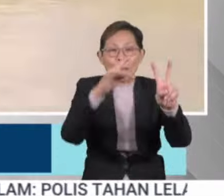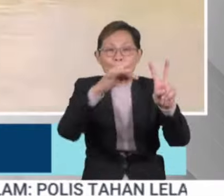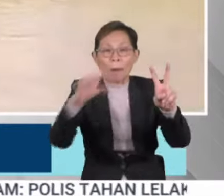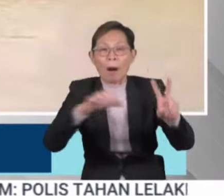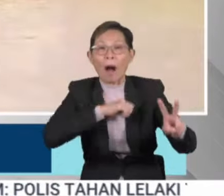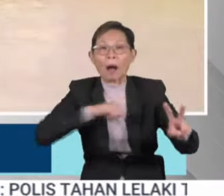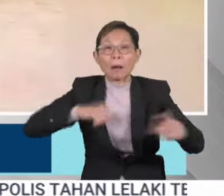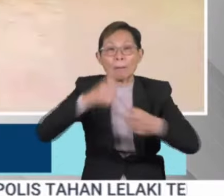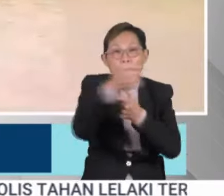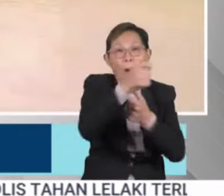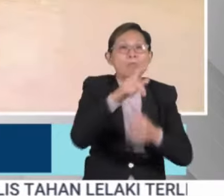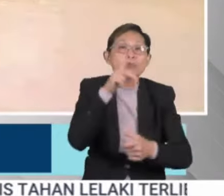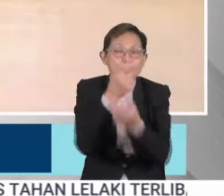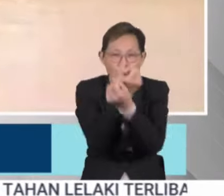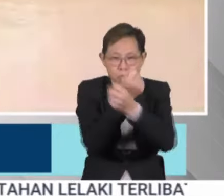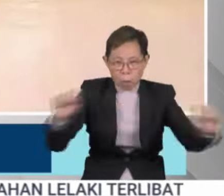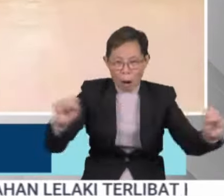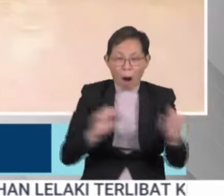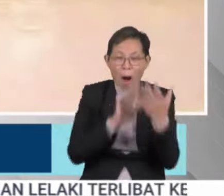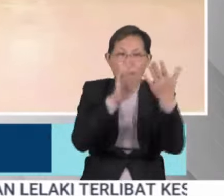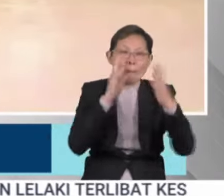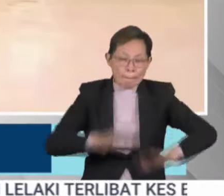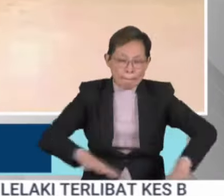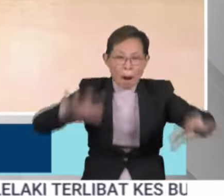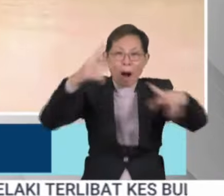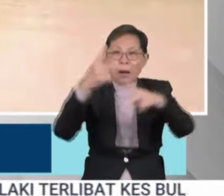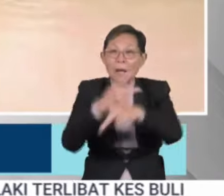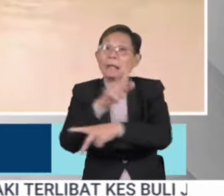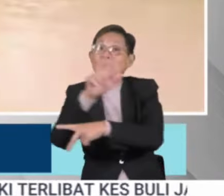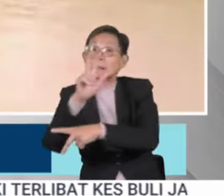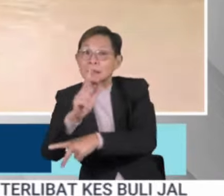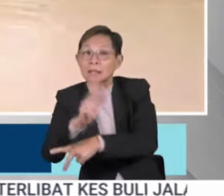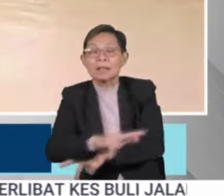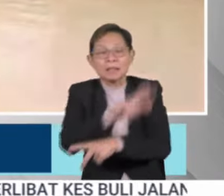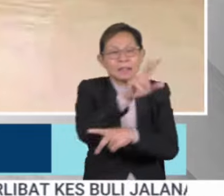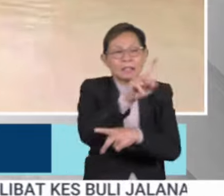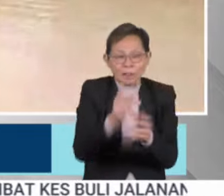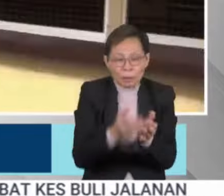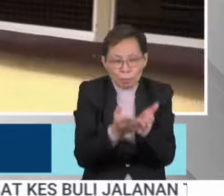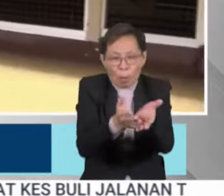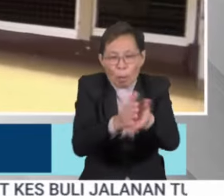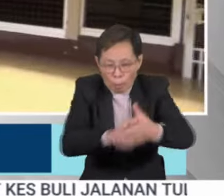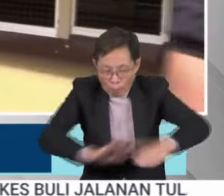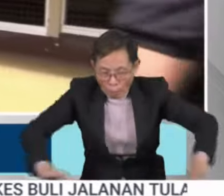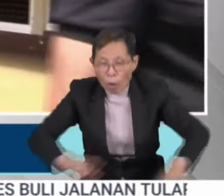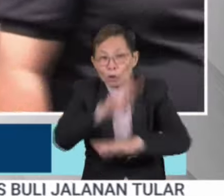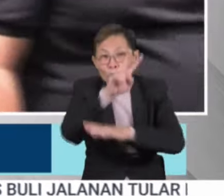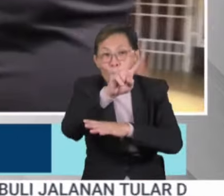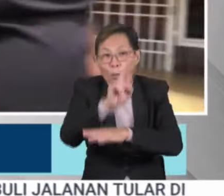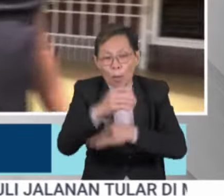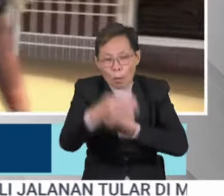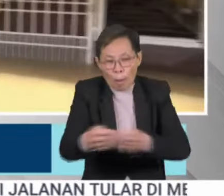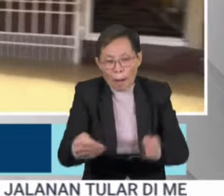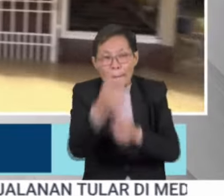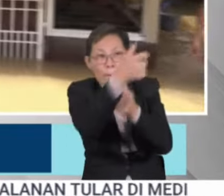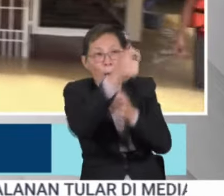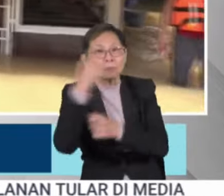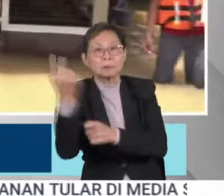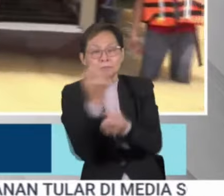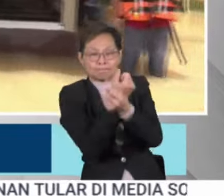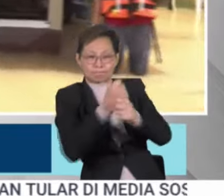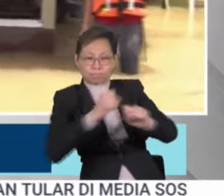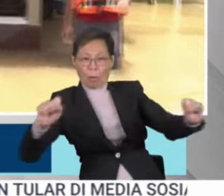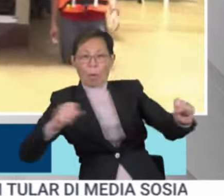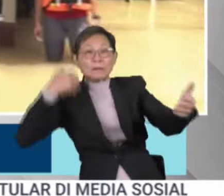2,800 anggota bomba Kedah siap siaga hadapi banjir gelombang ketiga. 31 bot penyelamat dengan 20 balai bomba sentiasa bersiap